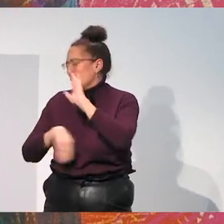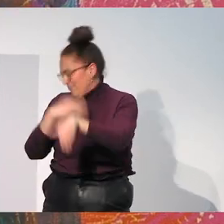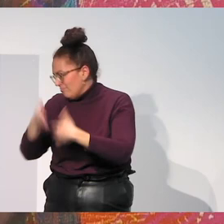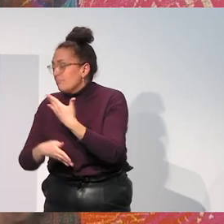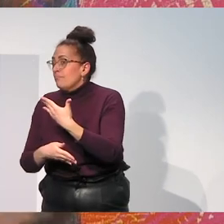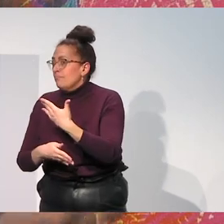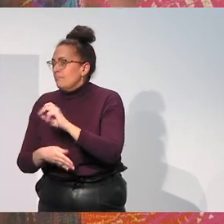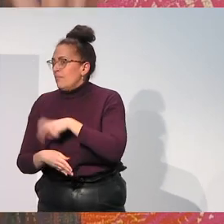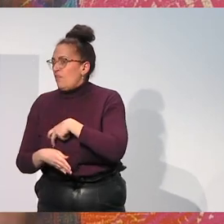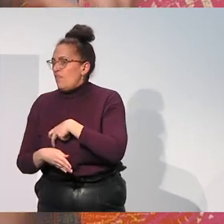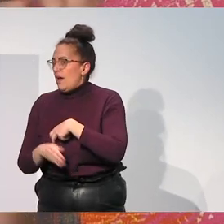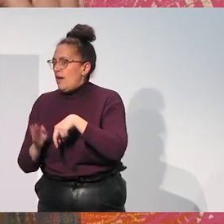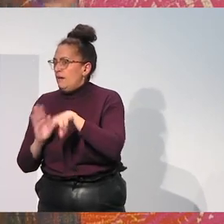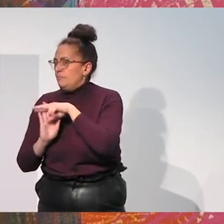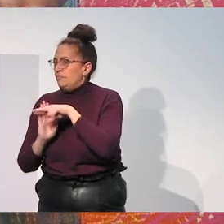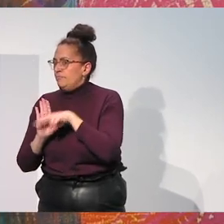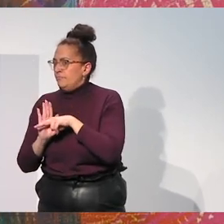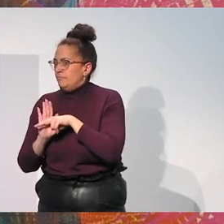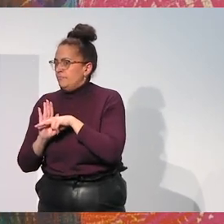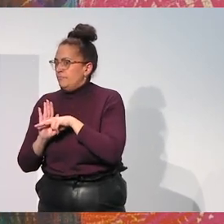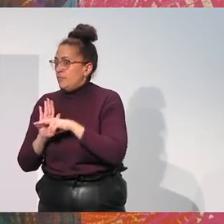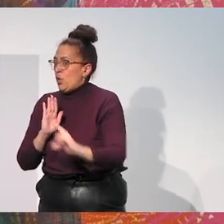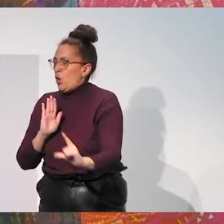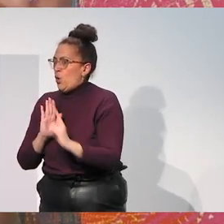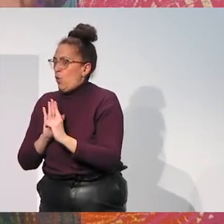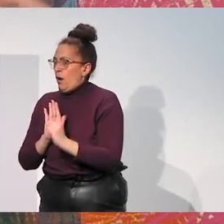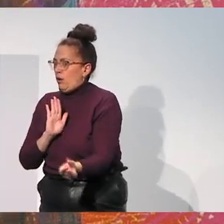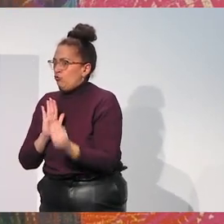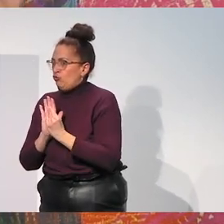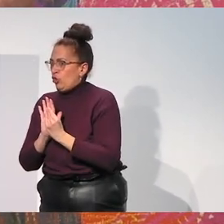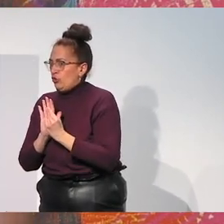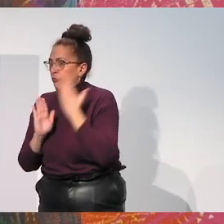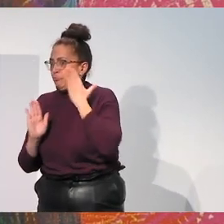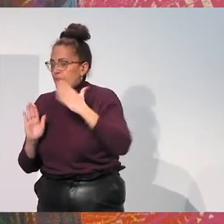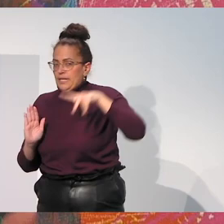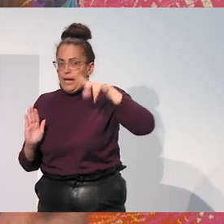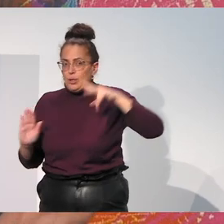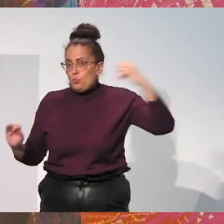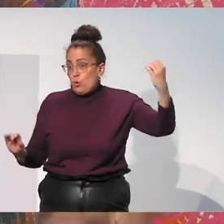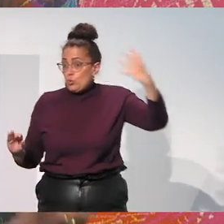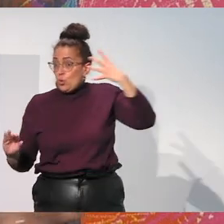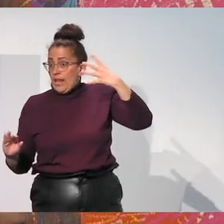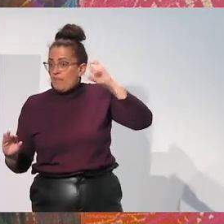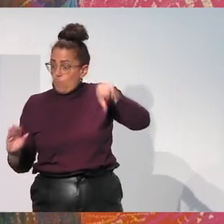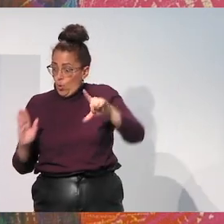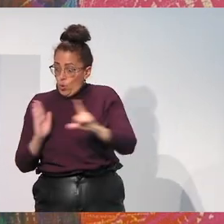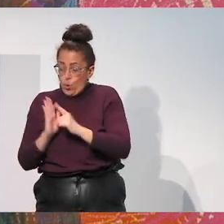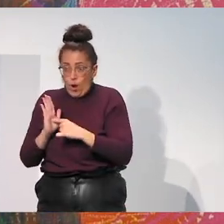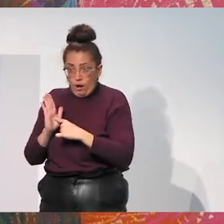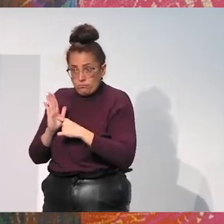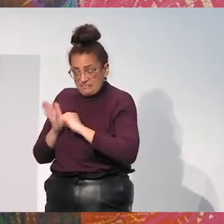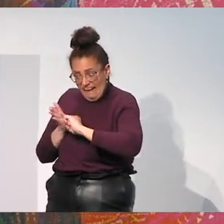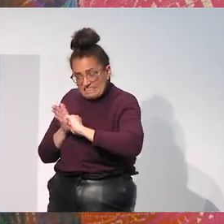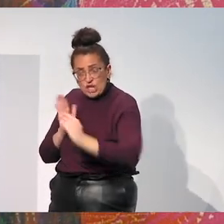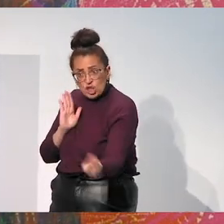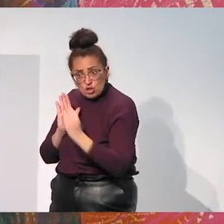possibilité d'avoir du soleil dans son appartement ou pas, et le fait que ce soit inscrit dans la loi, en fait. Oui, ça, c'est incroyable,